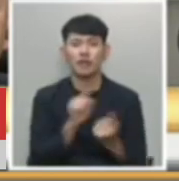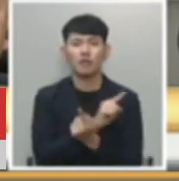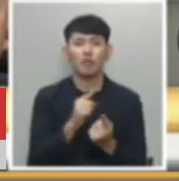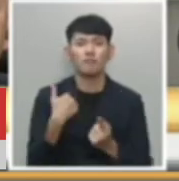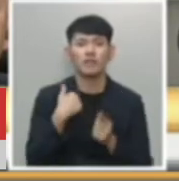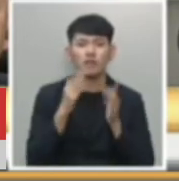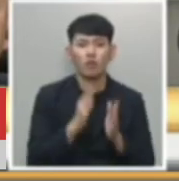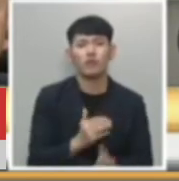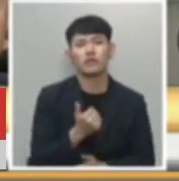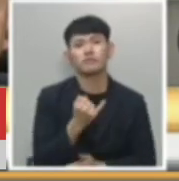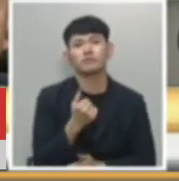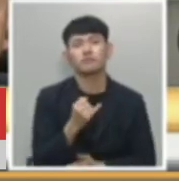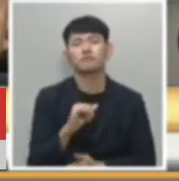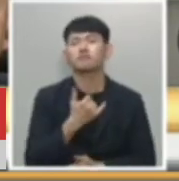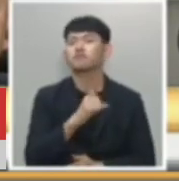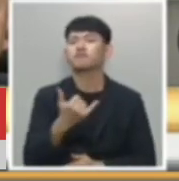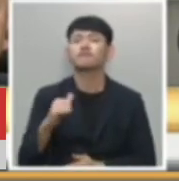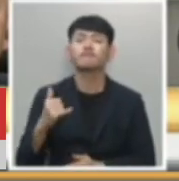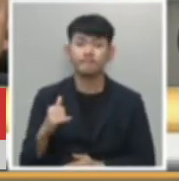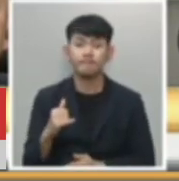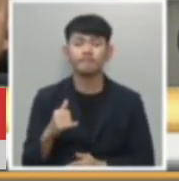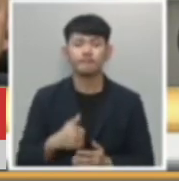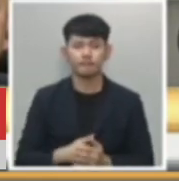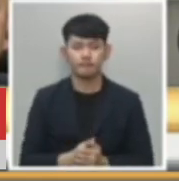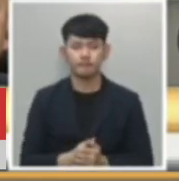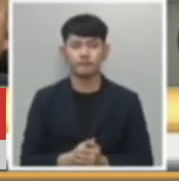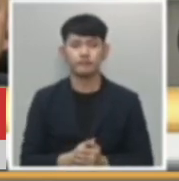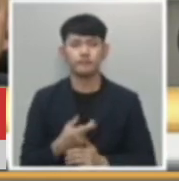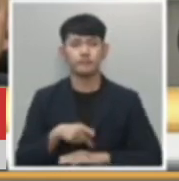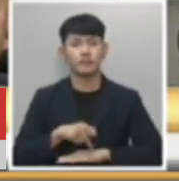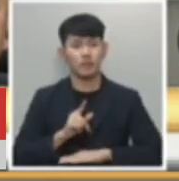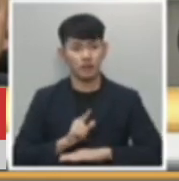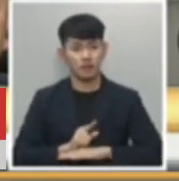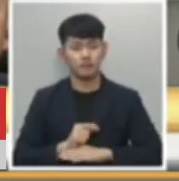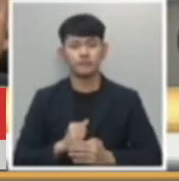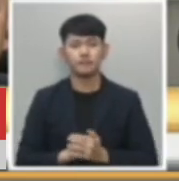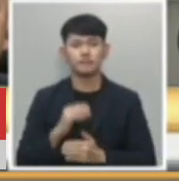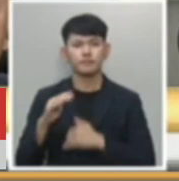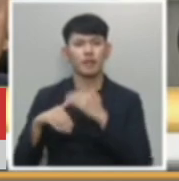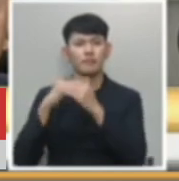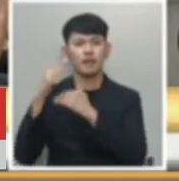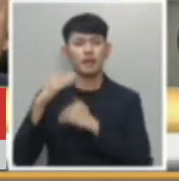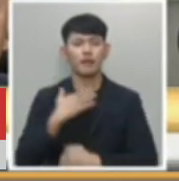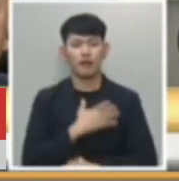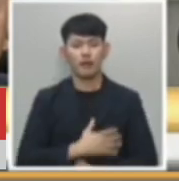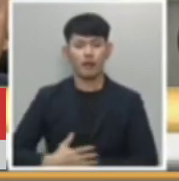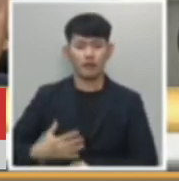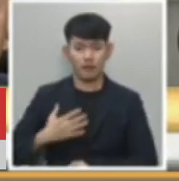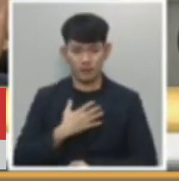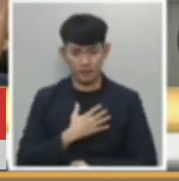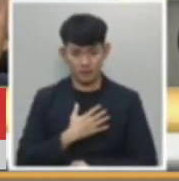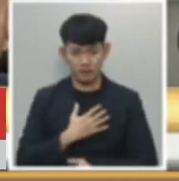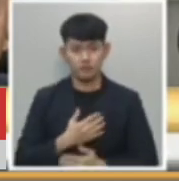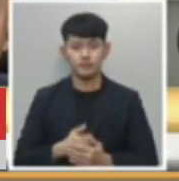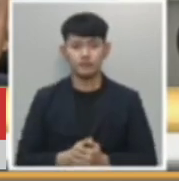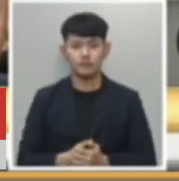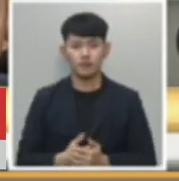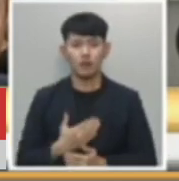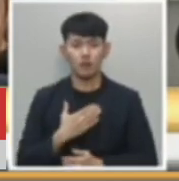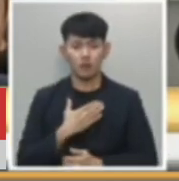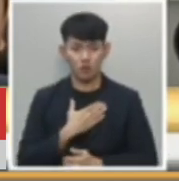ท่านประธานที่เคารพในการพัฒนาร่างกายนั้นของสำนัก